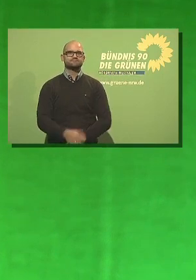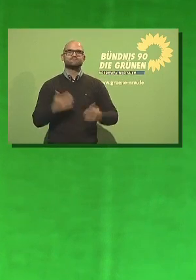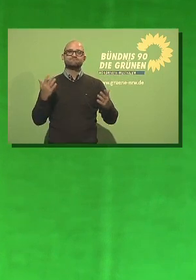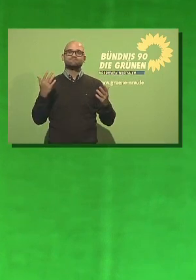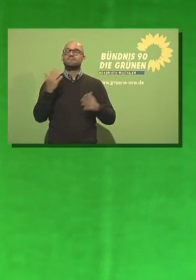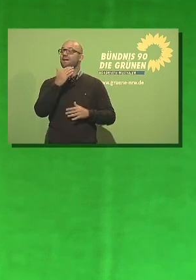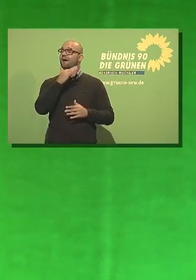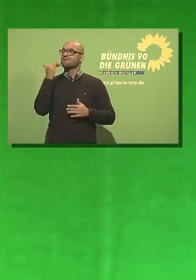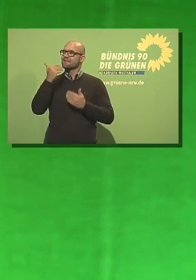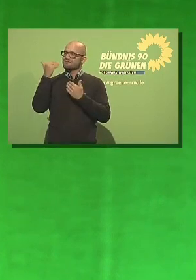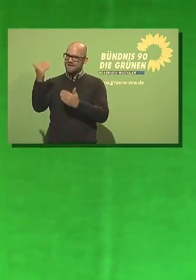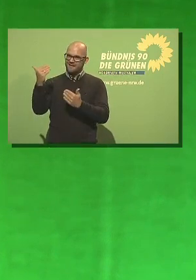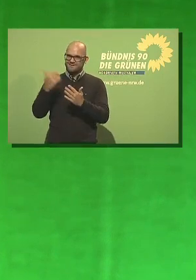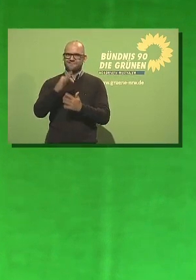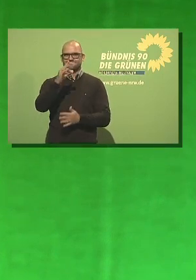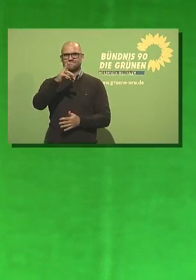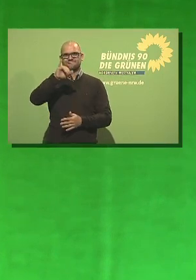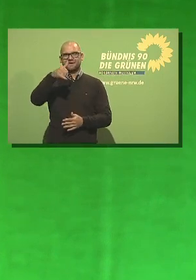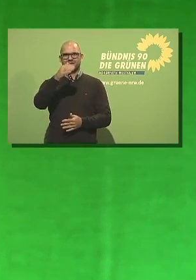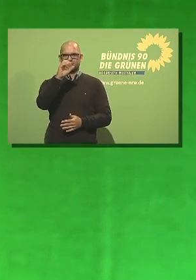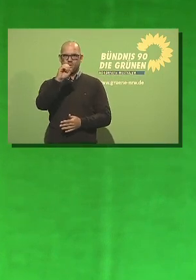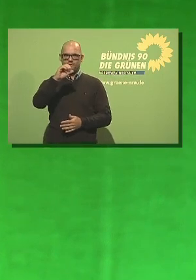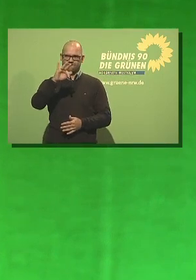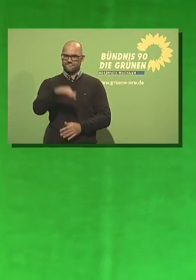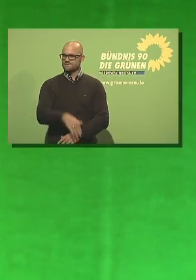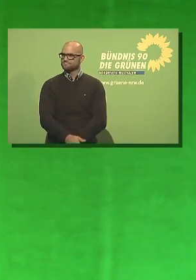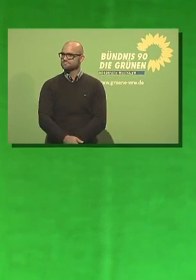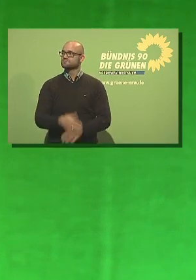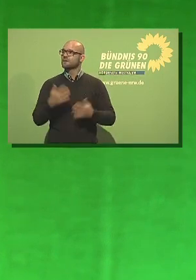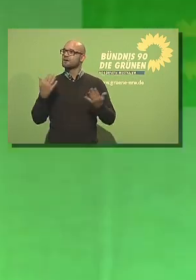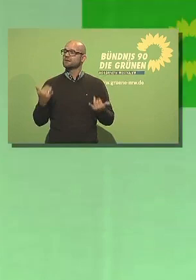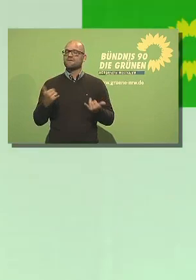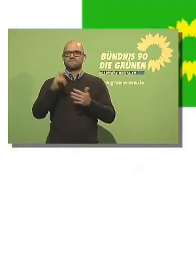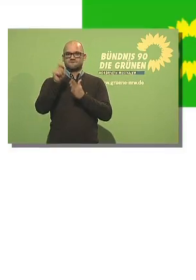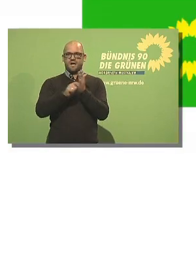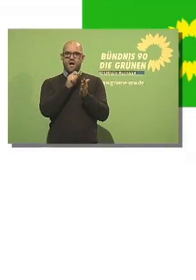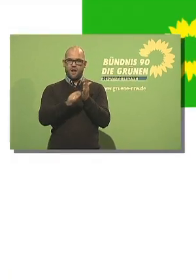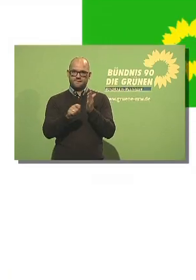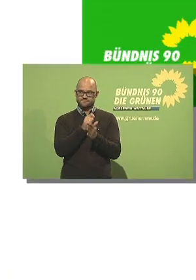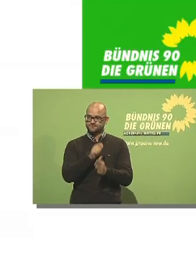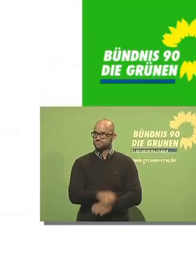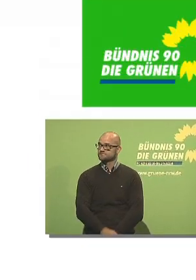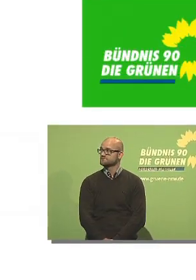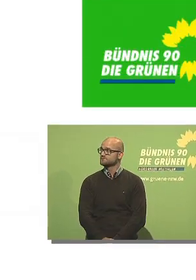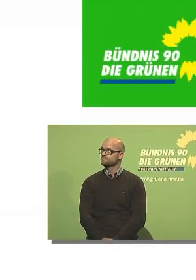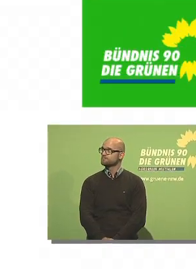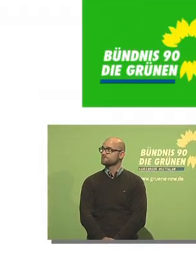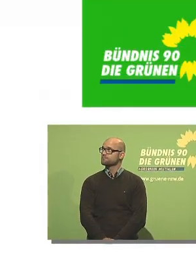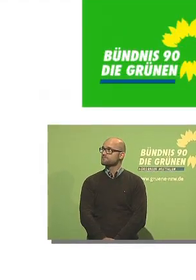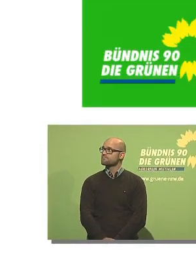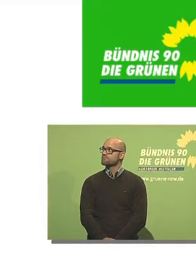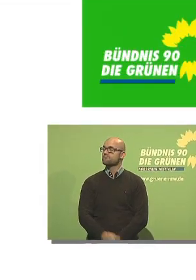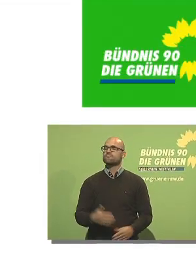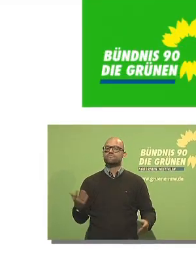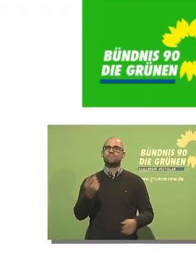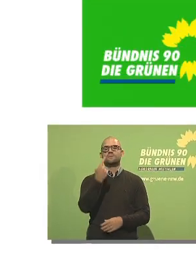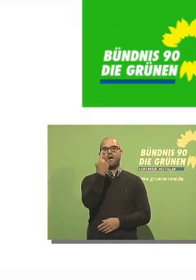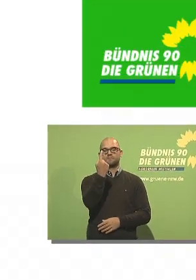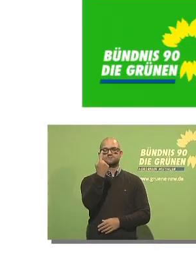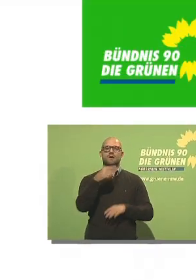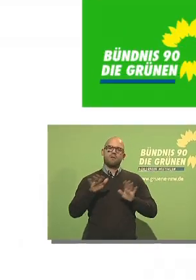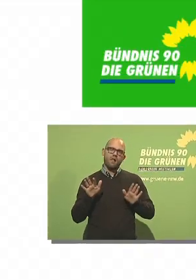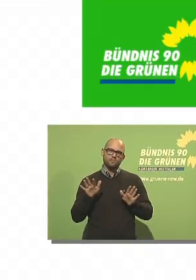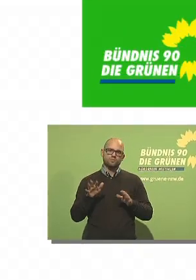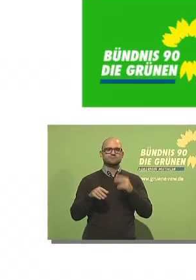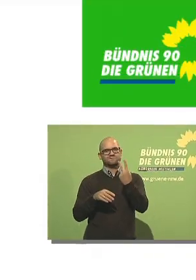Herzlichen Dank, Friedhof. Dann können wir jetzt in den Wahlgang einsteigen. Ihr habt auf der 1 wieder die Enthaltung, auf der